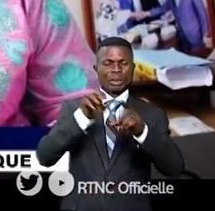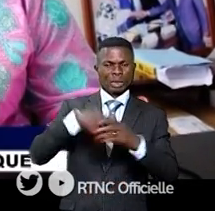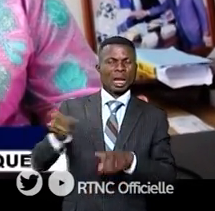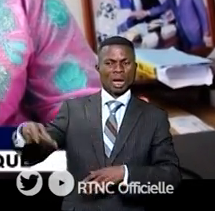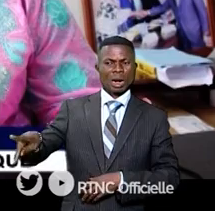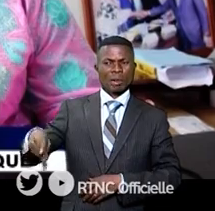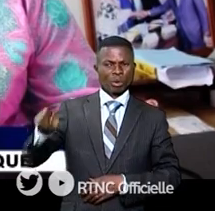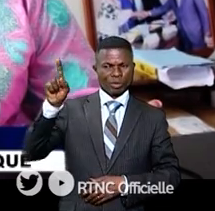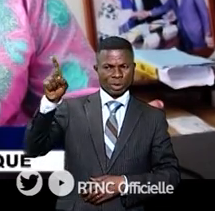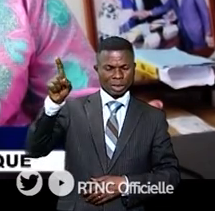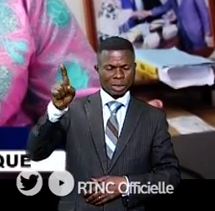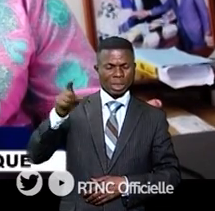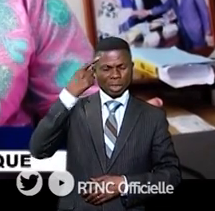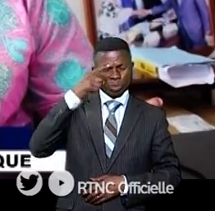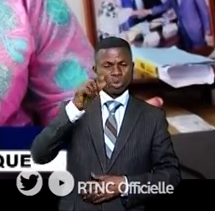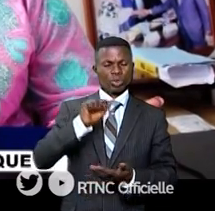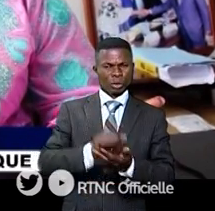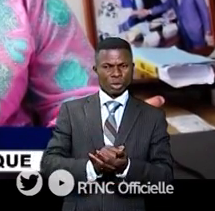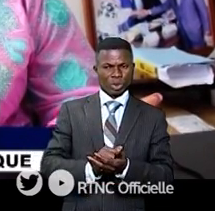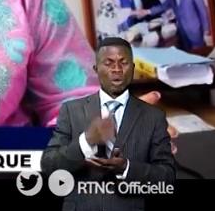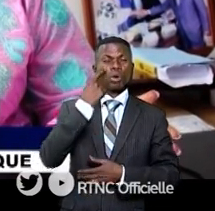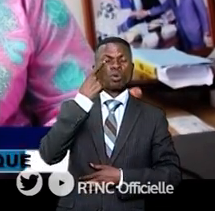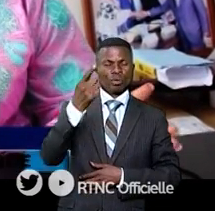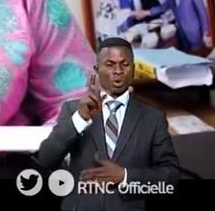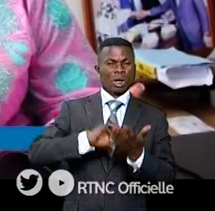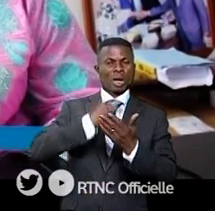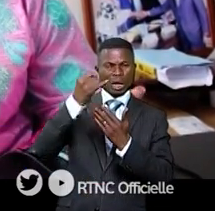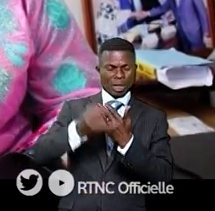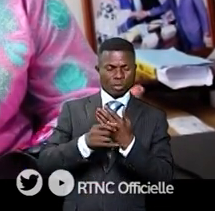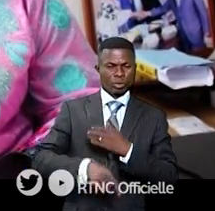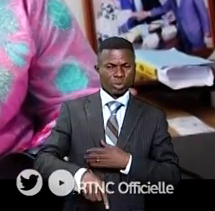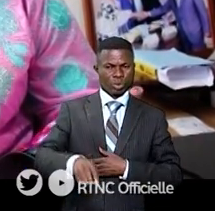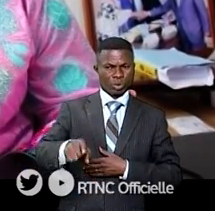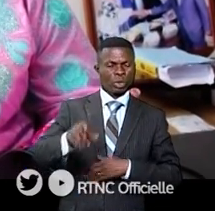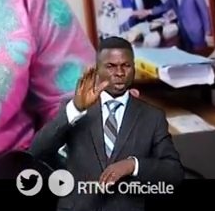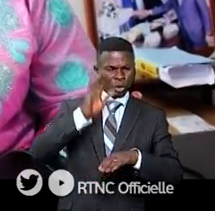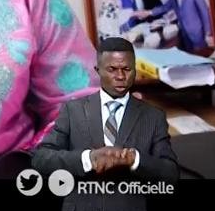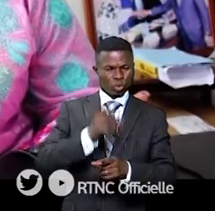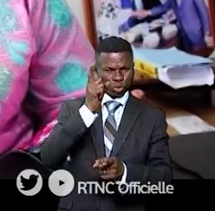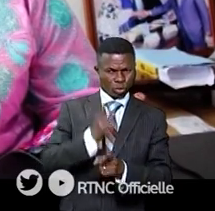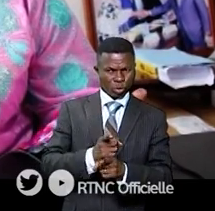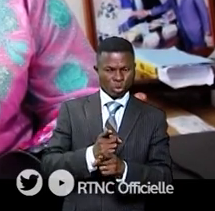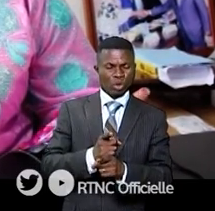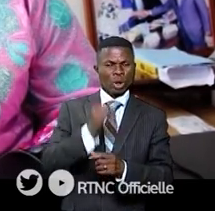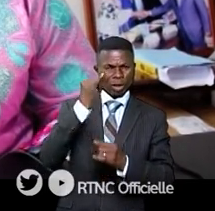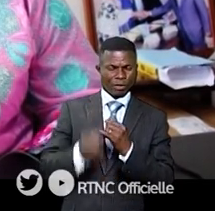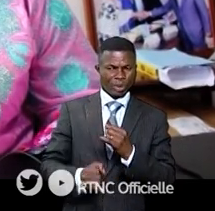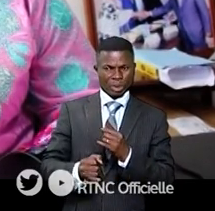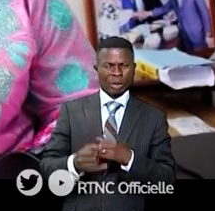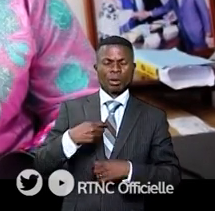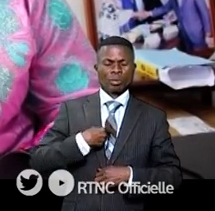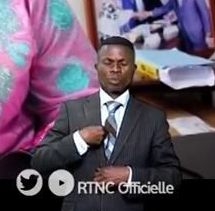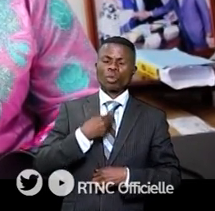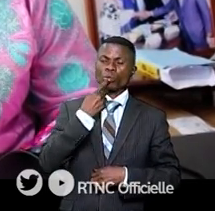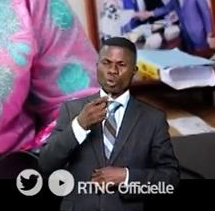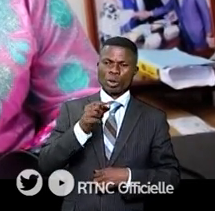des provinces. Et pour ce faire, voyant que le projet en cours touche pratiquement à son terme, je me dis qu'il y a quand